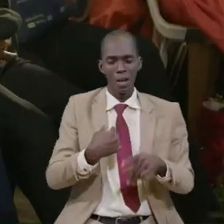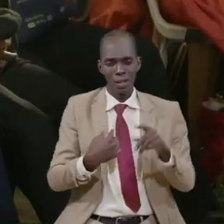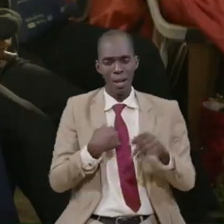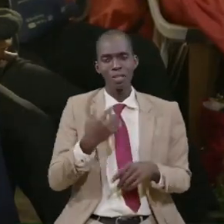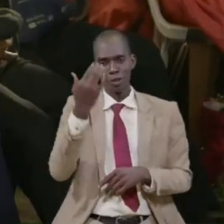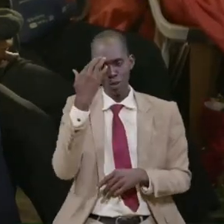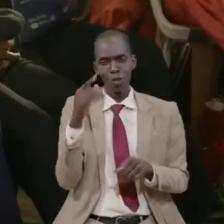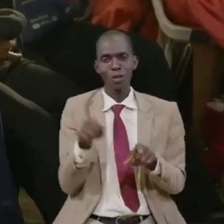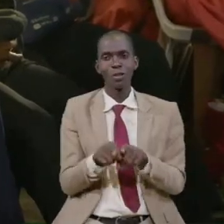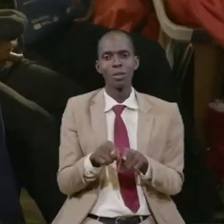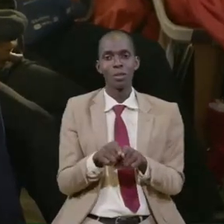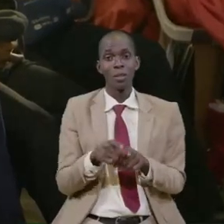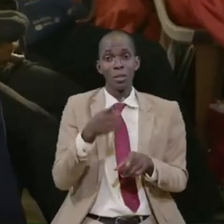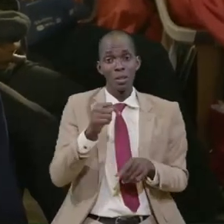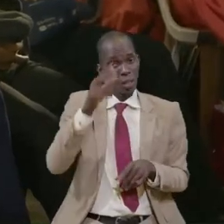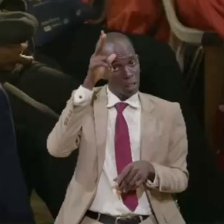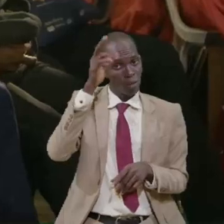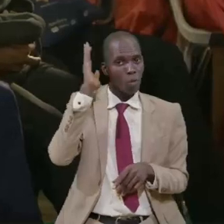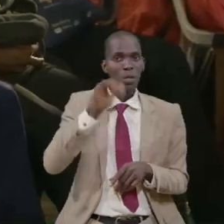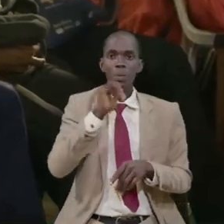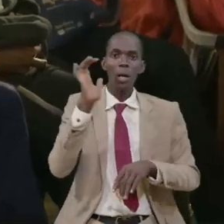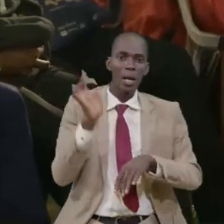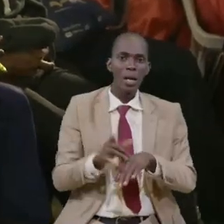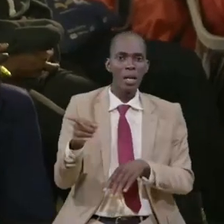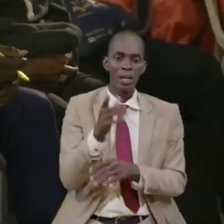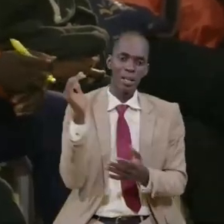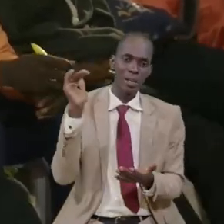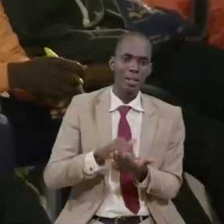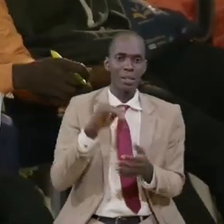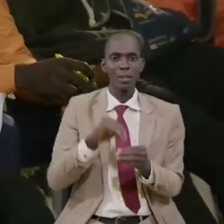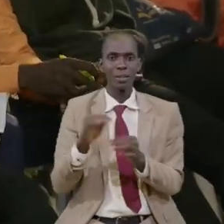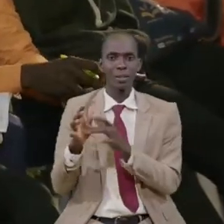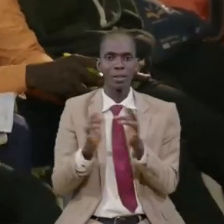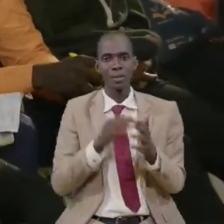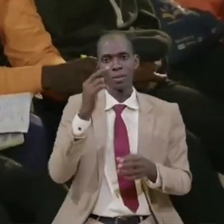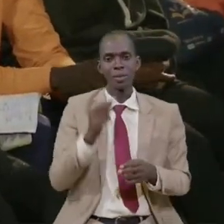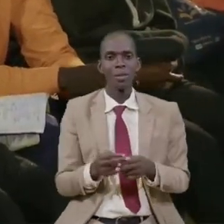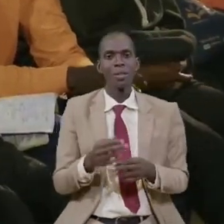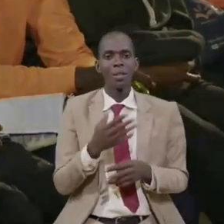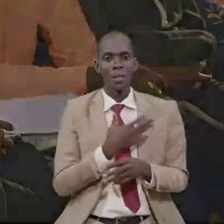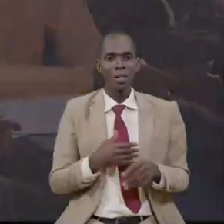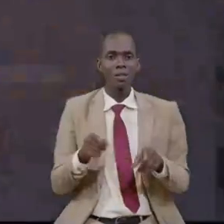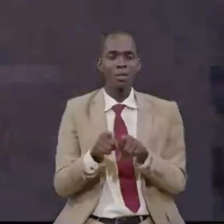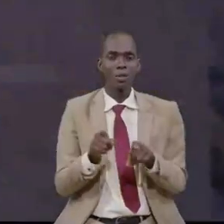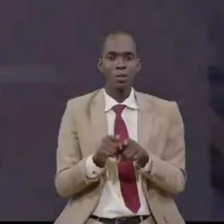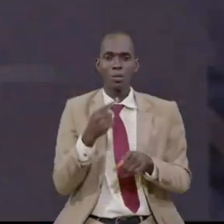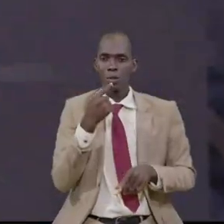tous ces gens. Ils ne vont plus vous toucher. Et puis il s'est dit